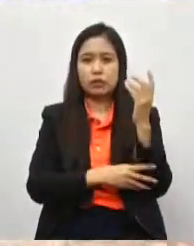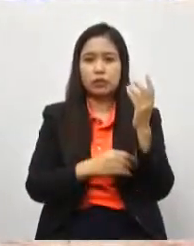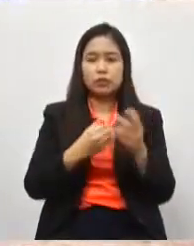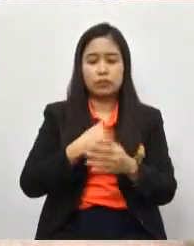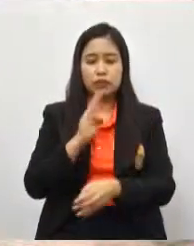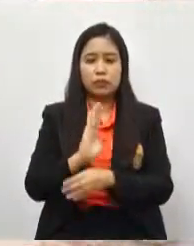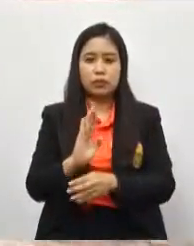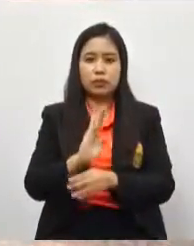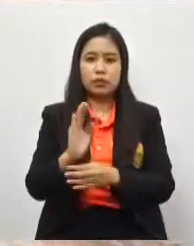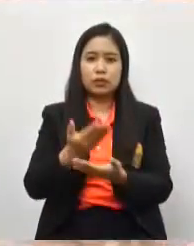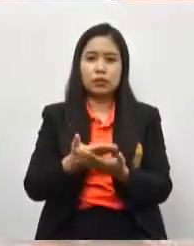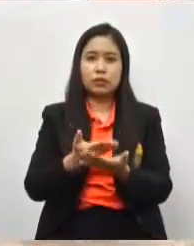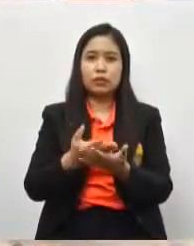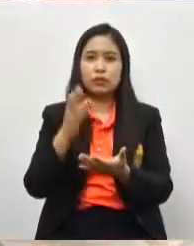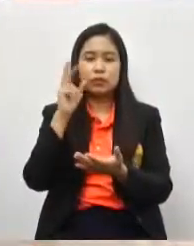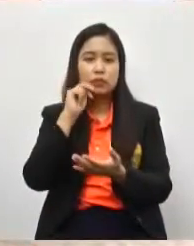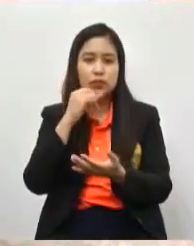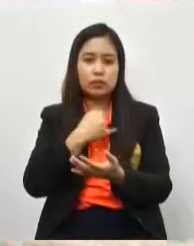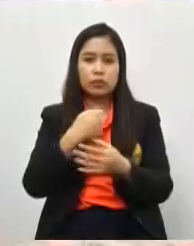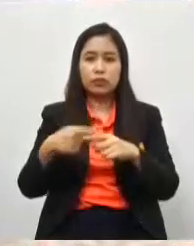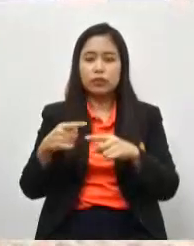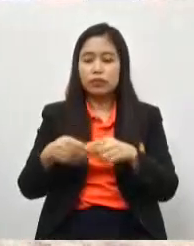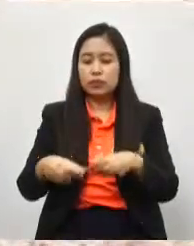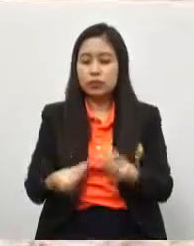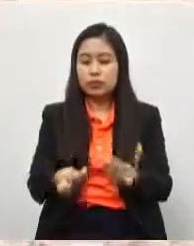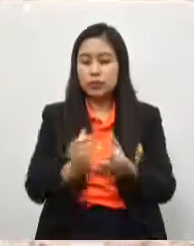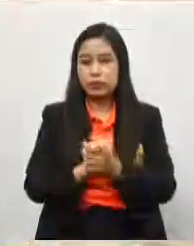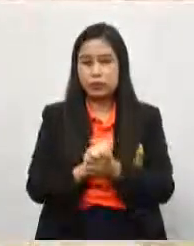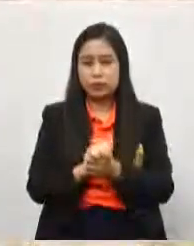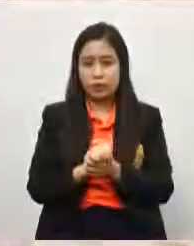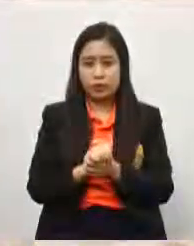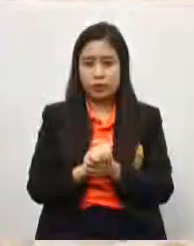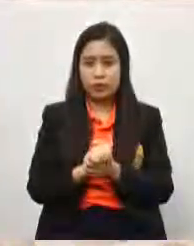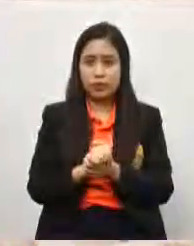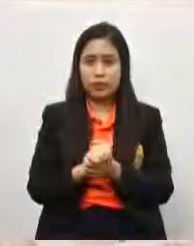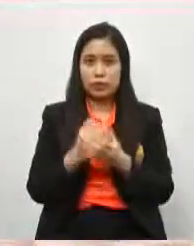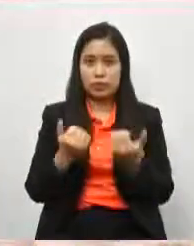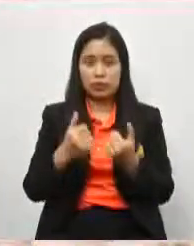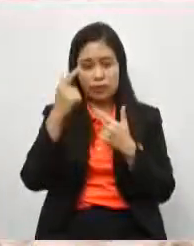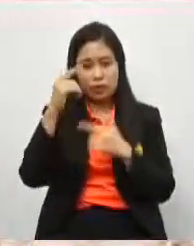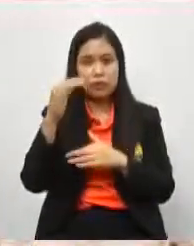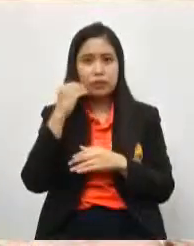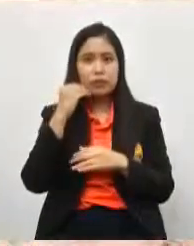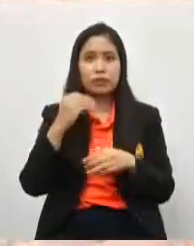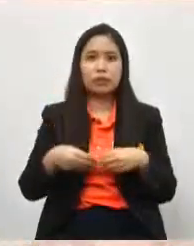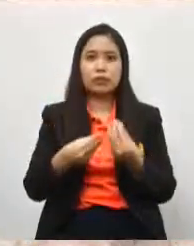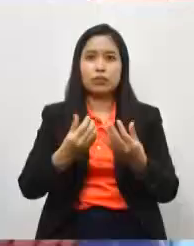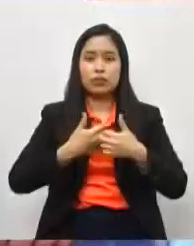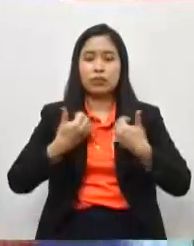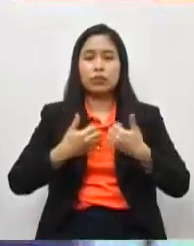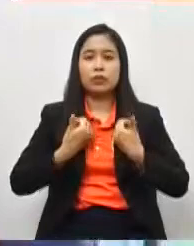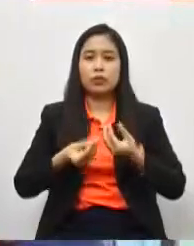คนะครับแบ่งปันน้ำใจสร้างบ้านในครั้งนี้ก็หวังว่าบ้านหลังนี้จะเป็นบ้านแห่งความสุขความอบอุ่นให้กับ